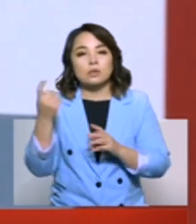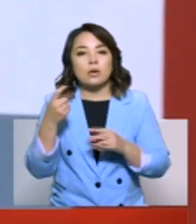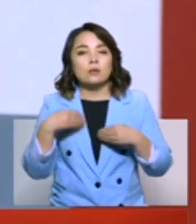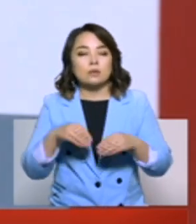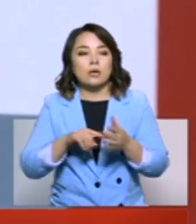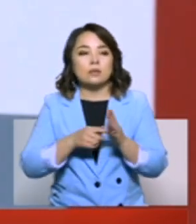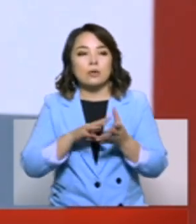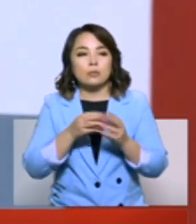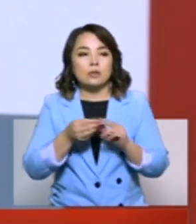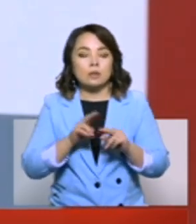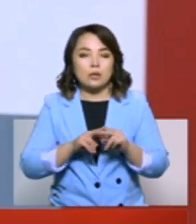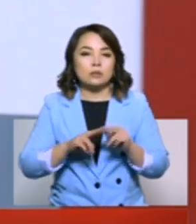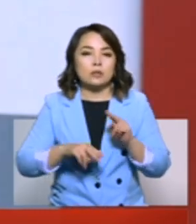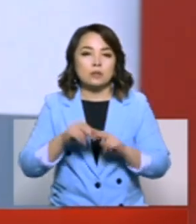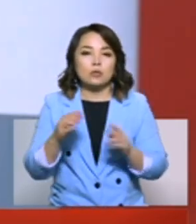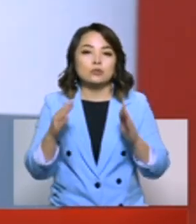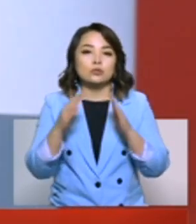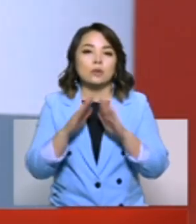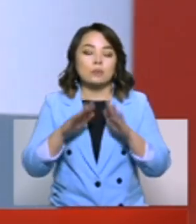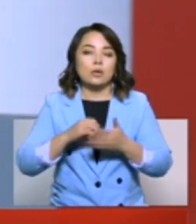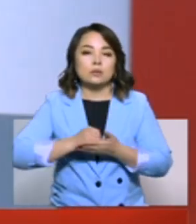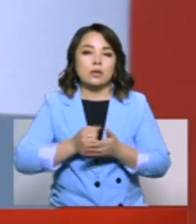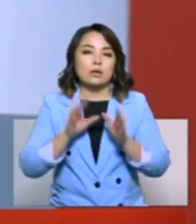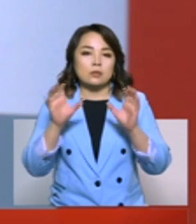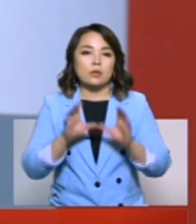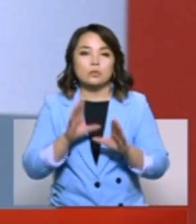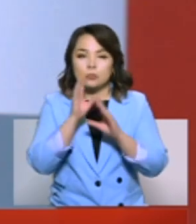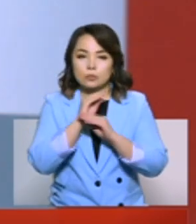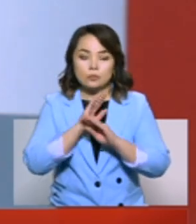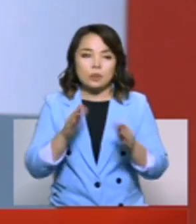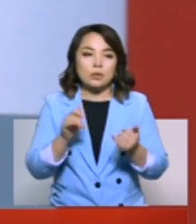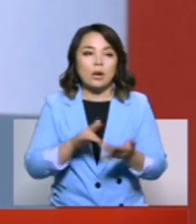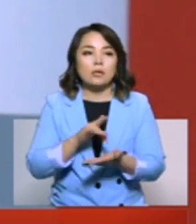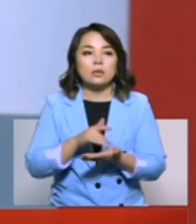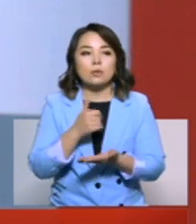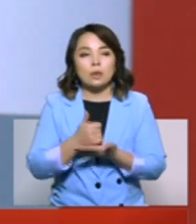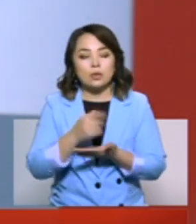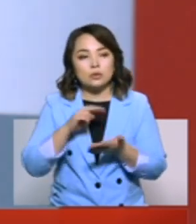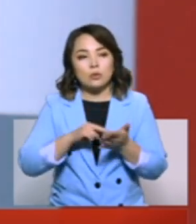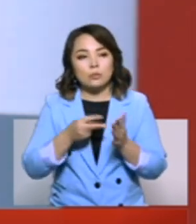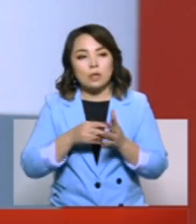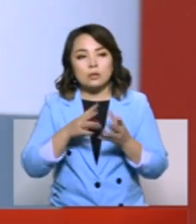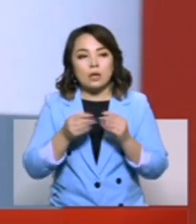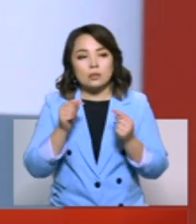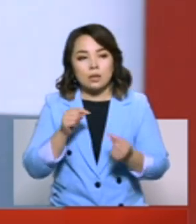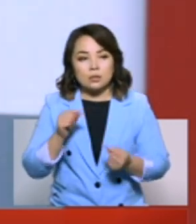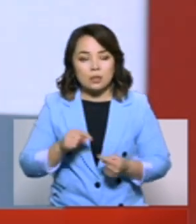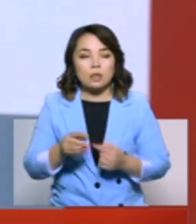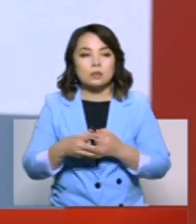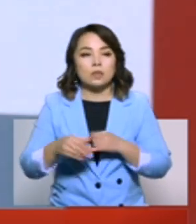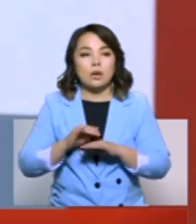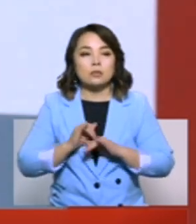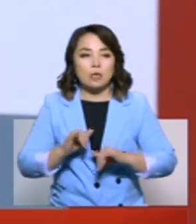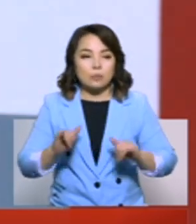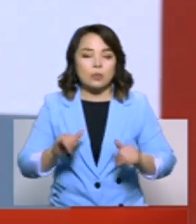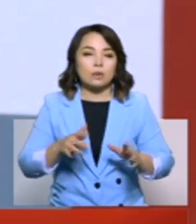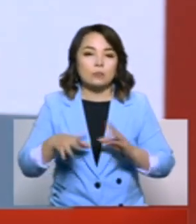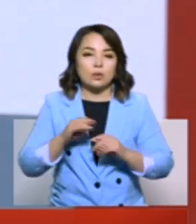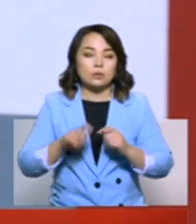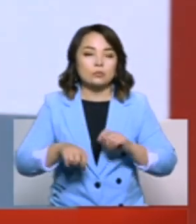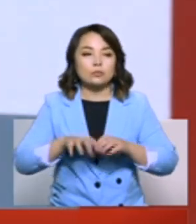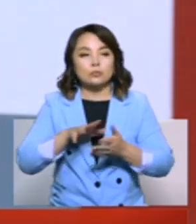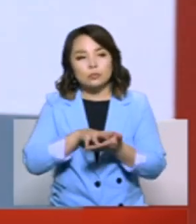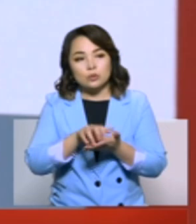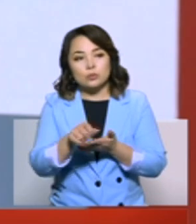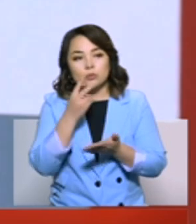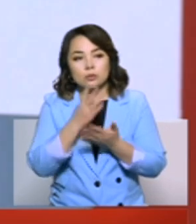мақсатындағы жерлерге салынған үйлер заңдастырылмаған. Оған қоса қала билігі бас жоспарға сәйкес сол жерлерді дамыту үшін жаппай бұзуды